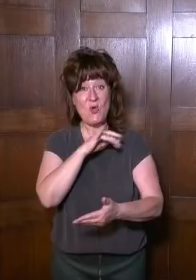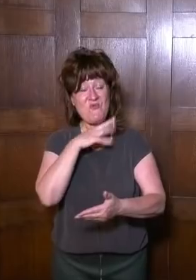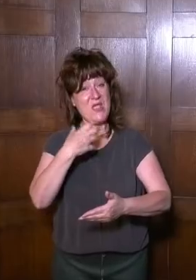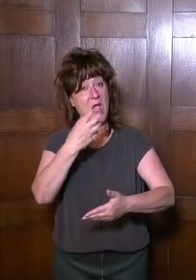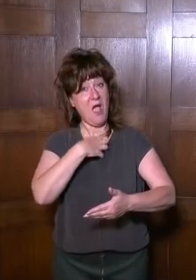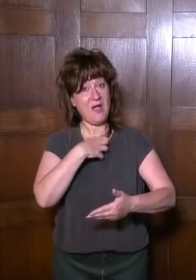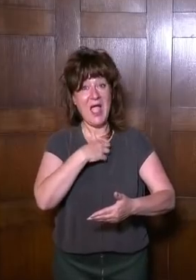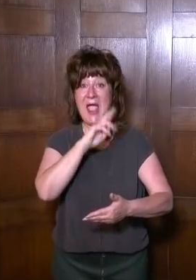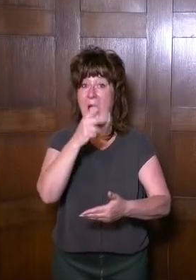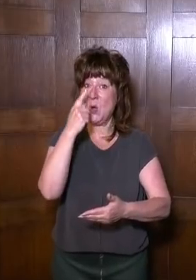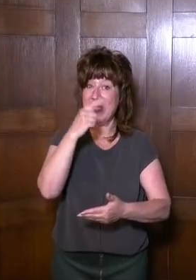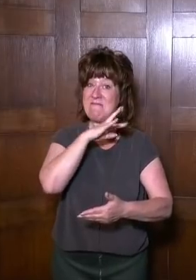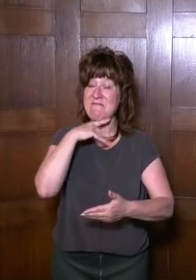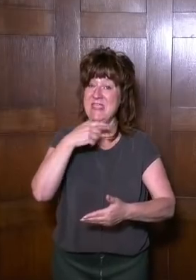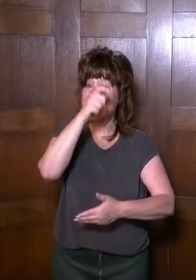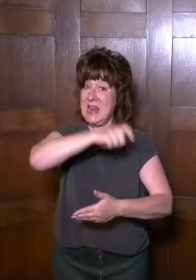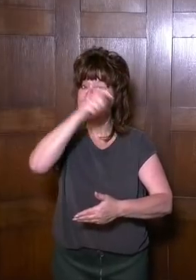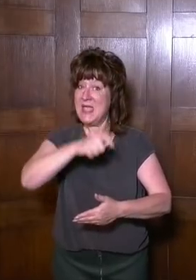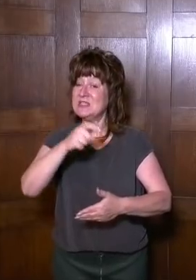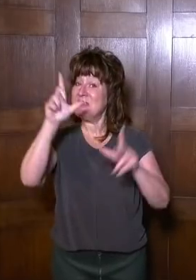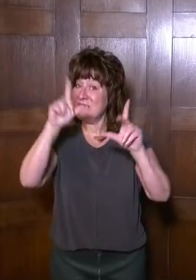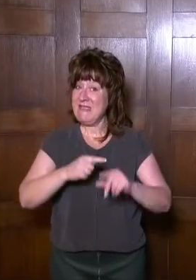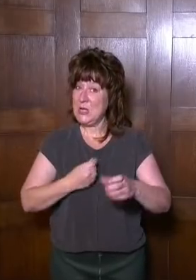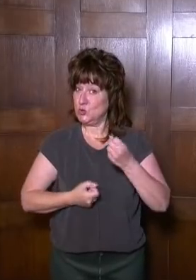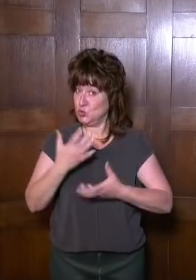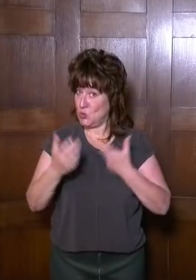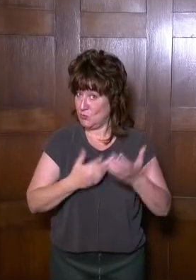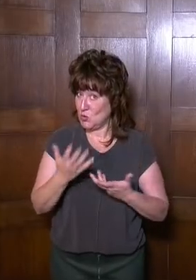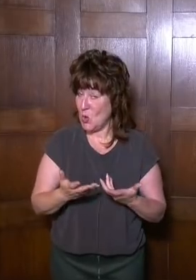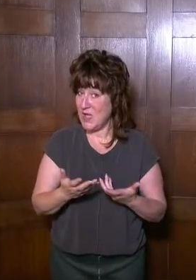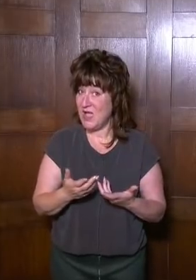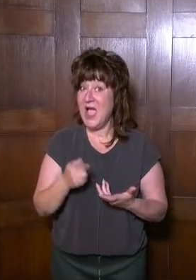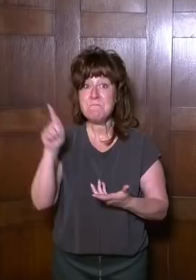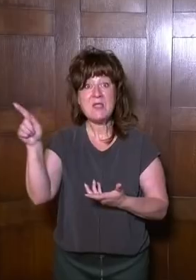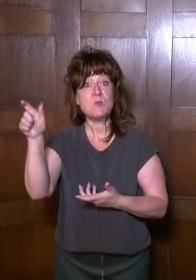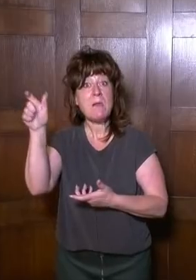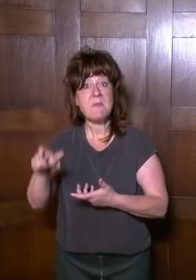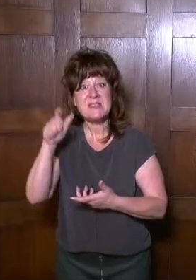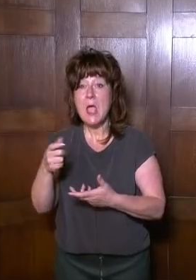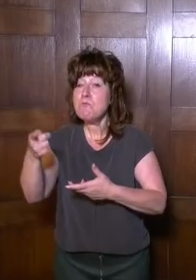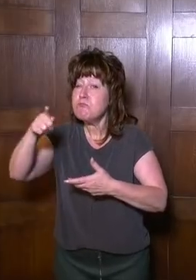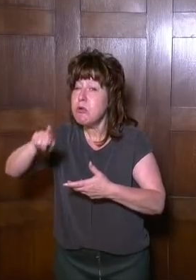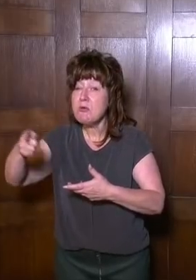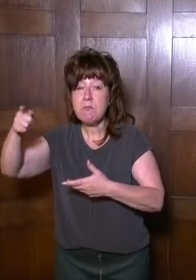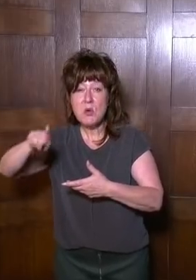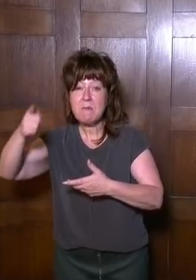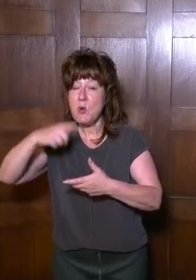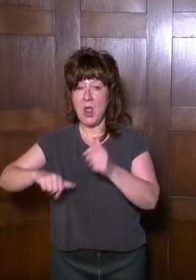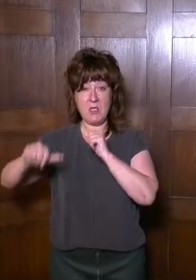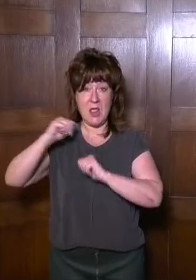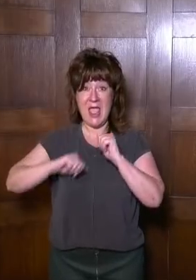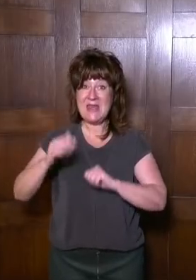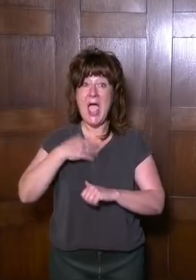Menschen wenig Beschwerden haben, wenig Symptome haben. Wir haben Patienten, die leiden monatelang. Und ich kann Ihnen sagen, alle unsere fast